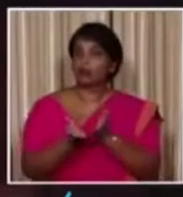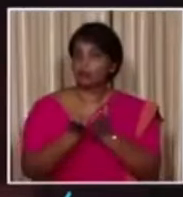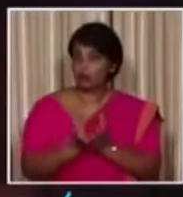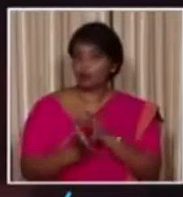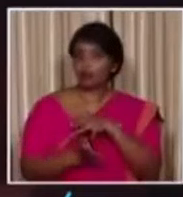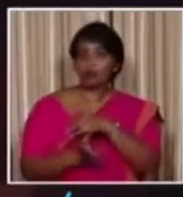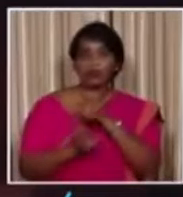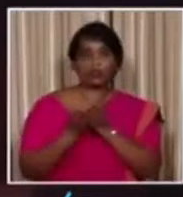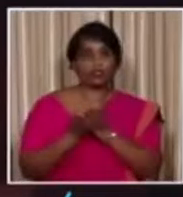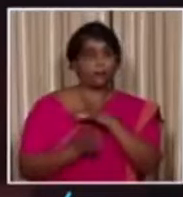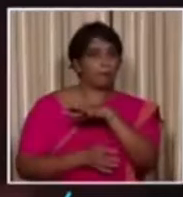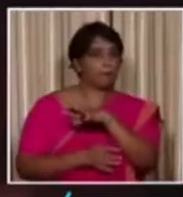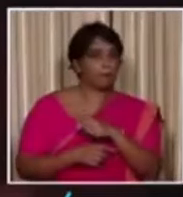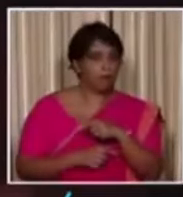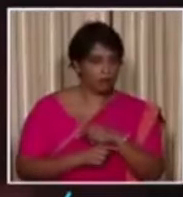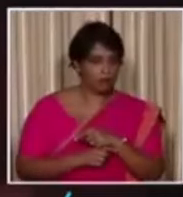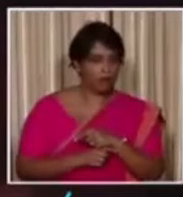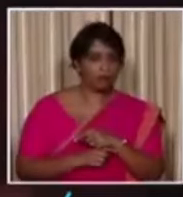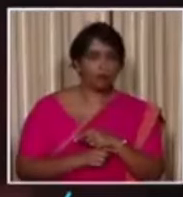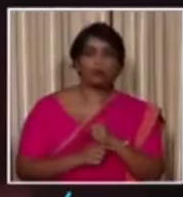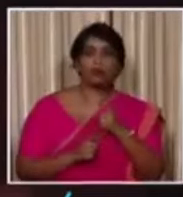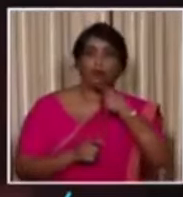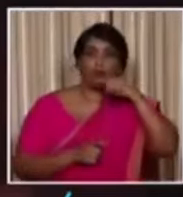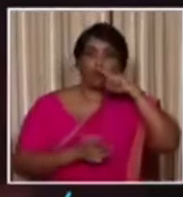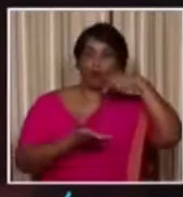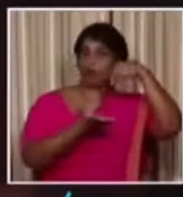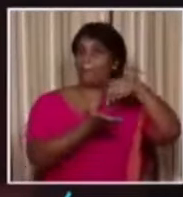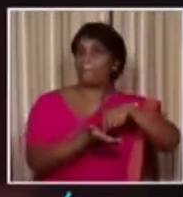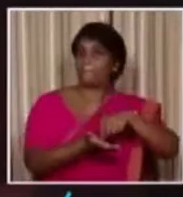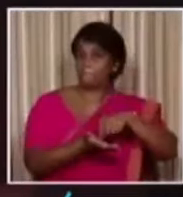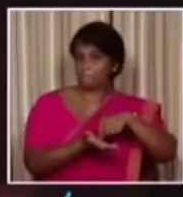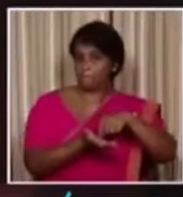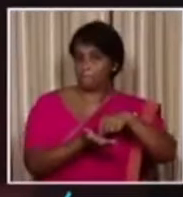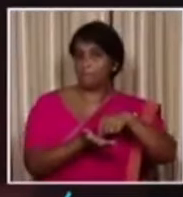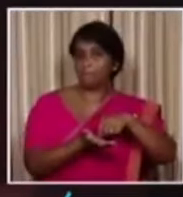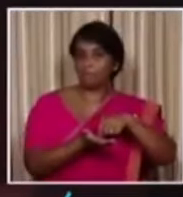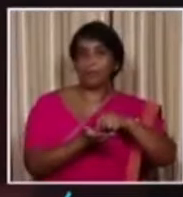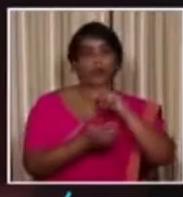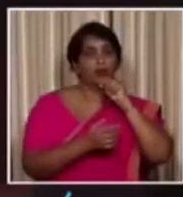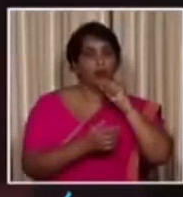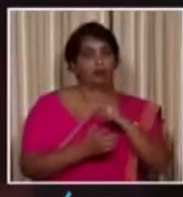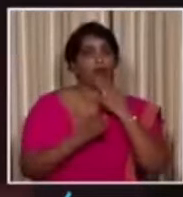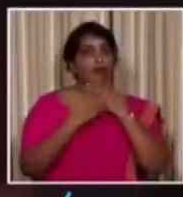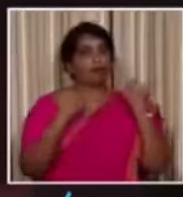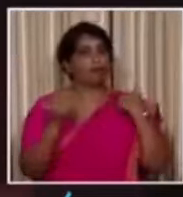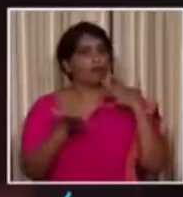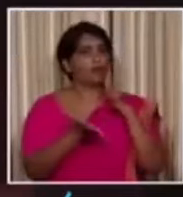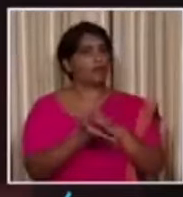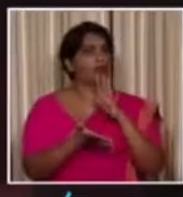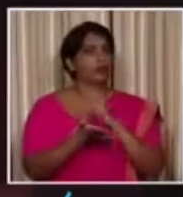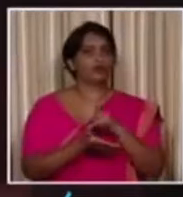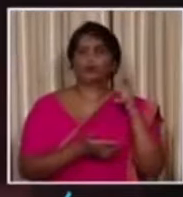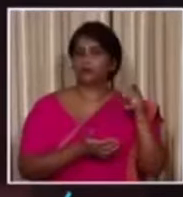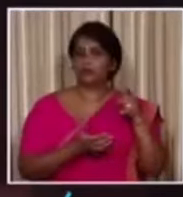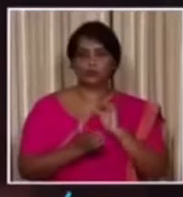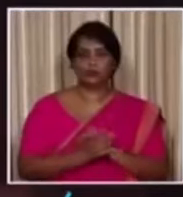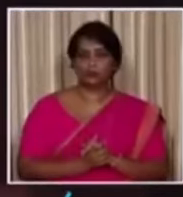සම්පත උපයෝගී කරගෙන මූද මැදට ගිහිල්ලා ඇත්ත වශයෙන්ම ප්‍රිය සම්භාෂණ උත්සවයක්